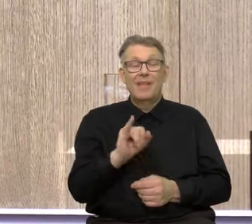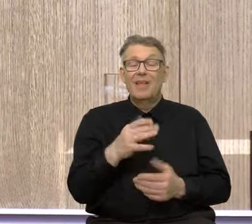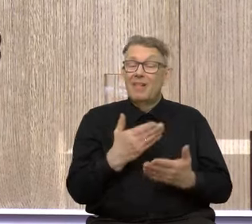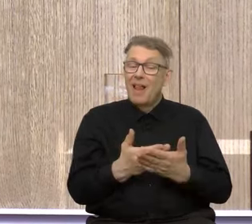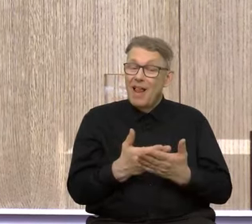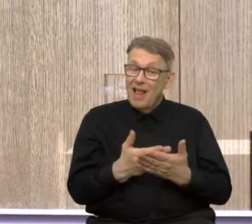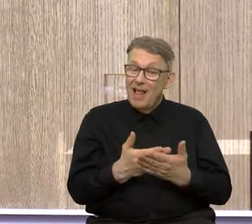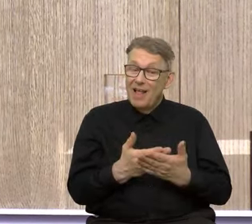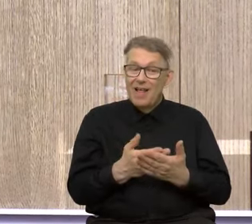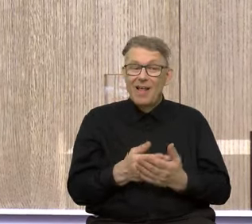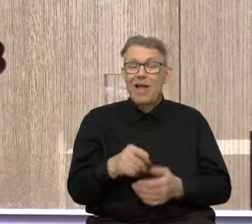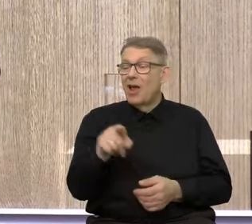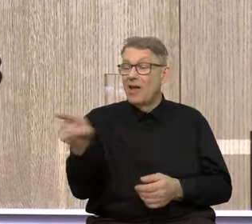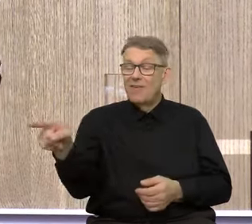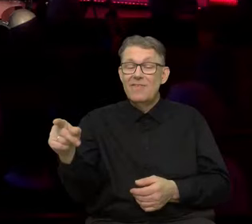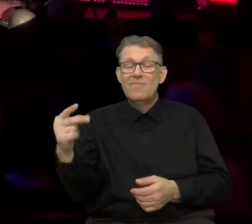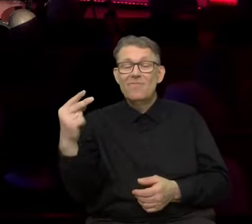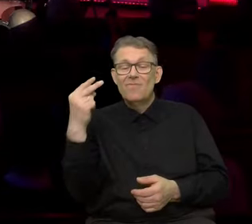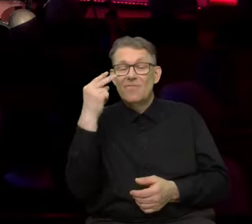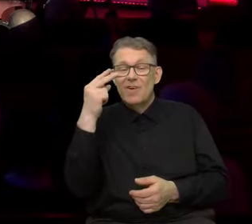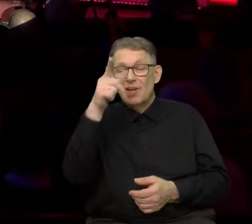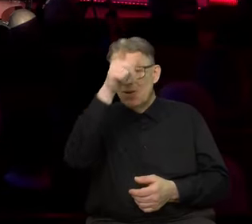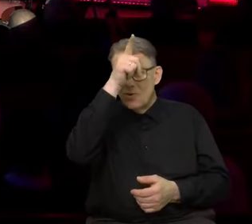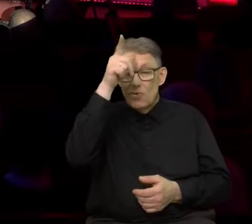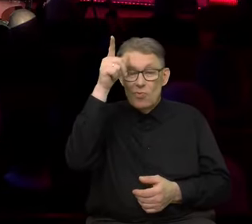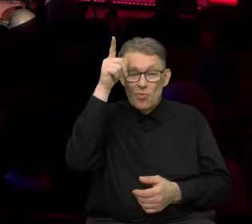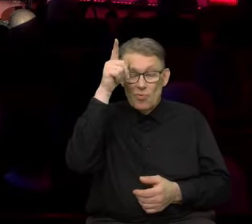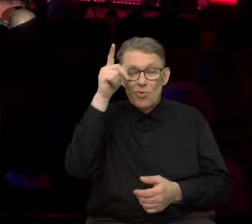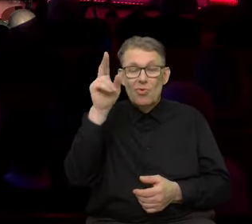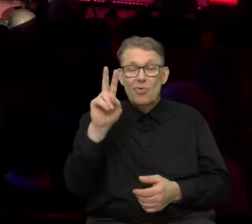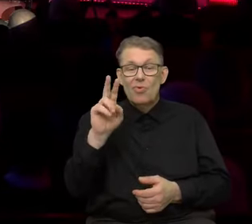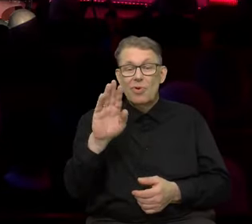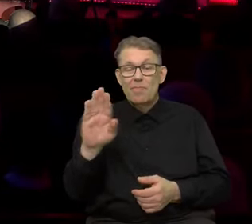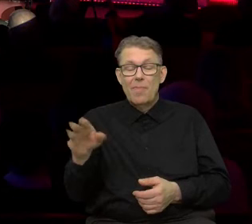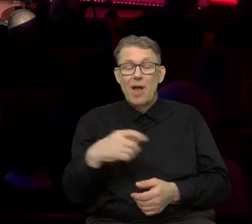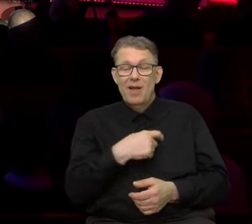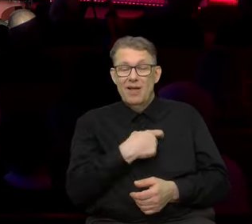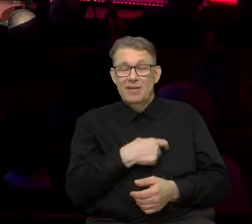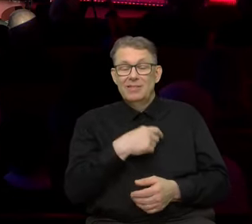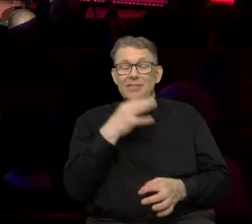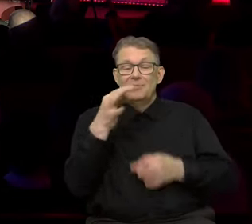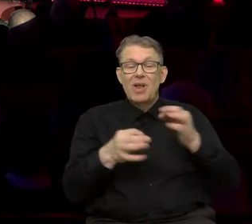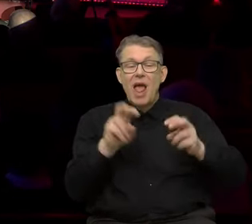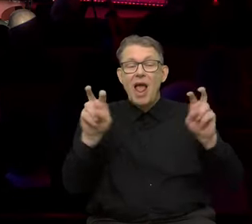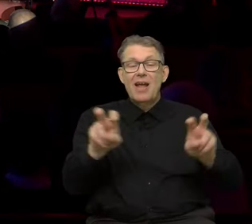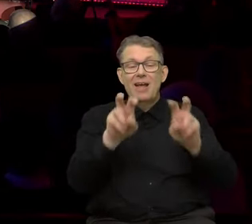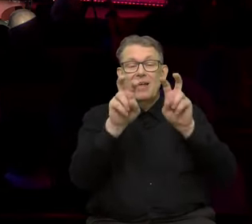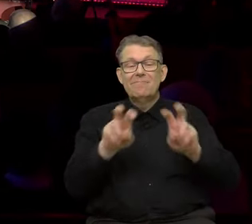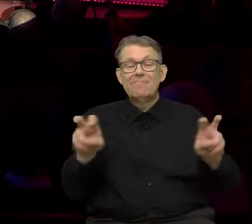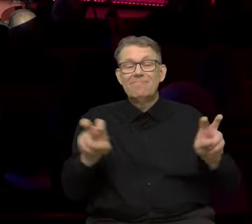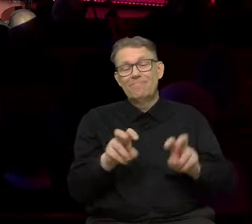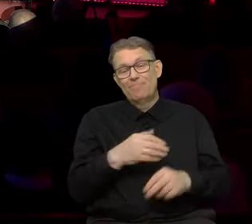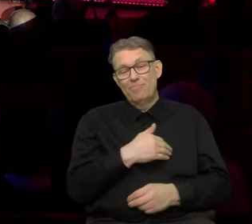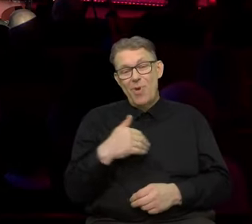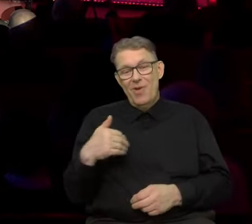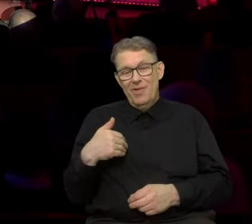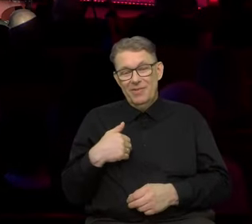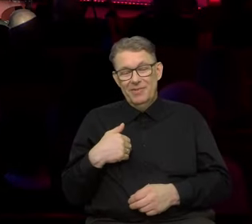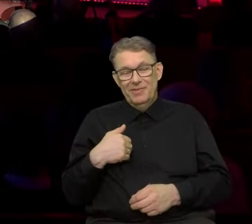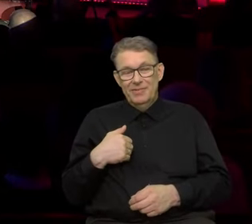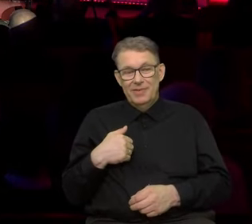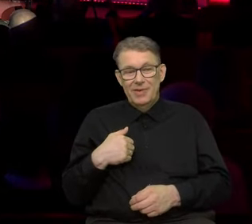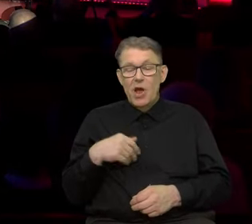Dlatego, że dostrzegacie ludzi, których serca biją w rytm Mazurka Dąbrowskiego.